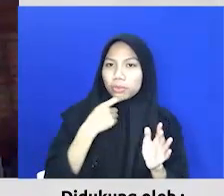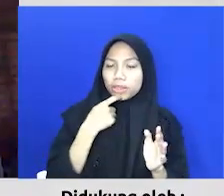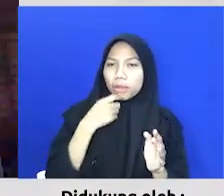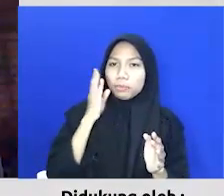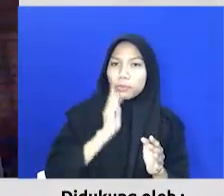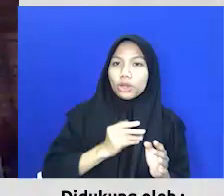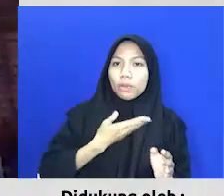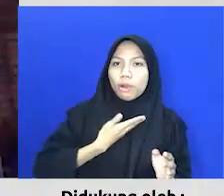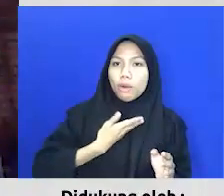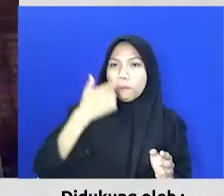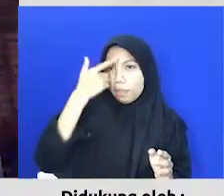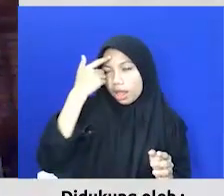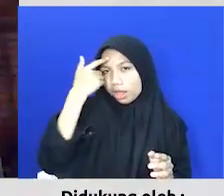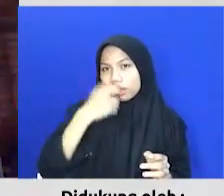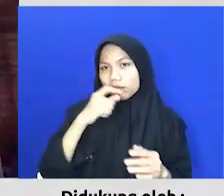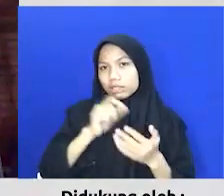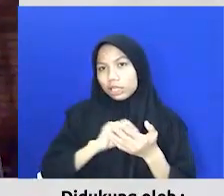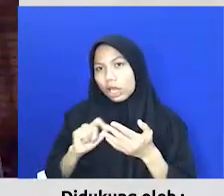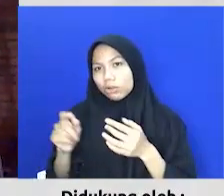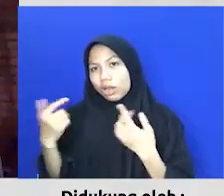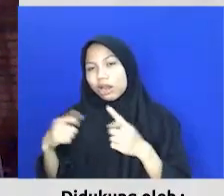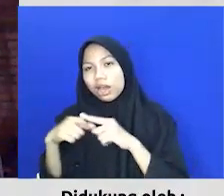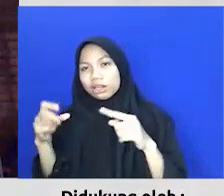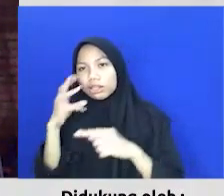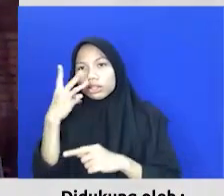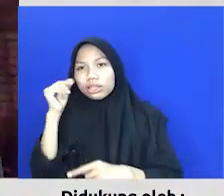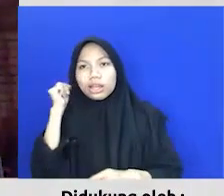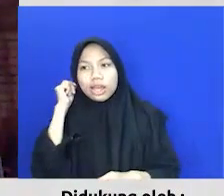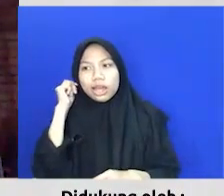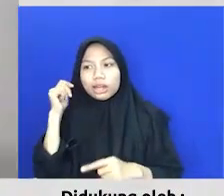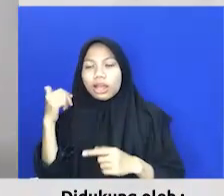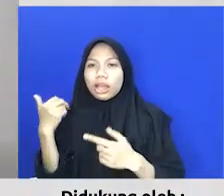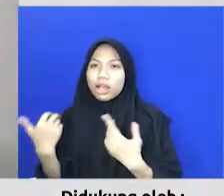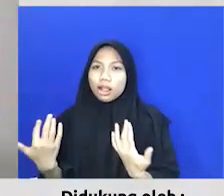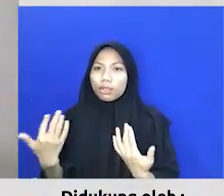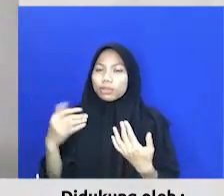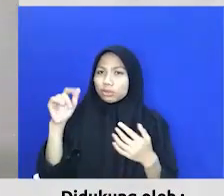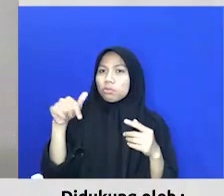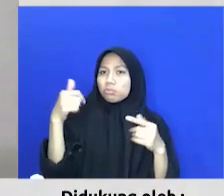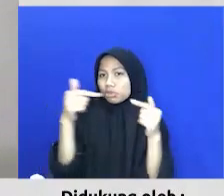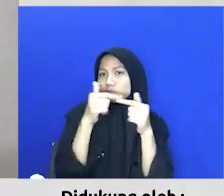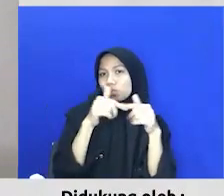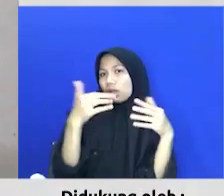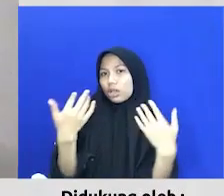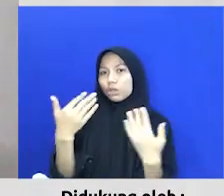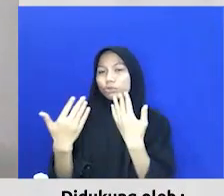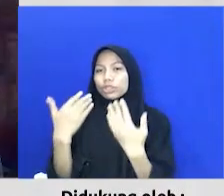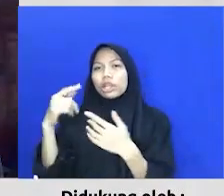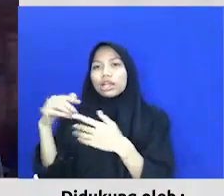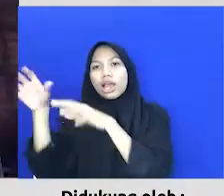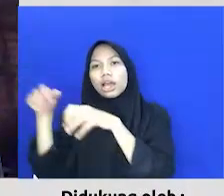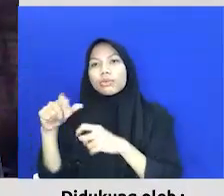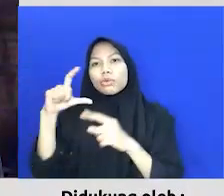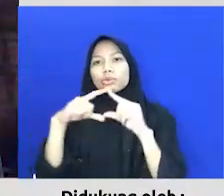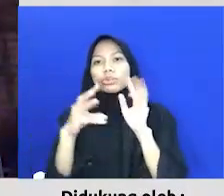ya. Tapi kalau kayak ya beberapa film film lanjutannya, saya misalnya mencatat ada film